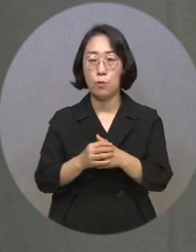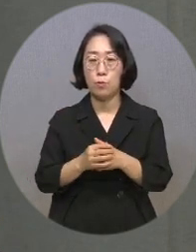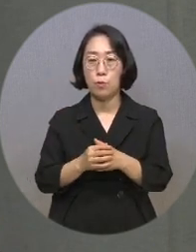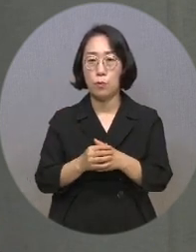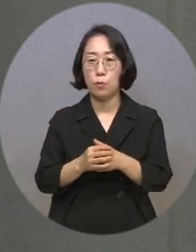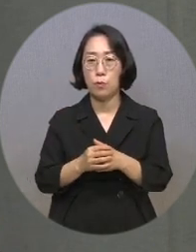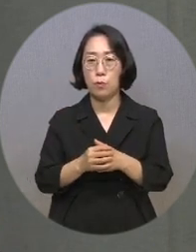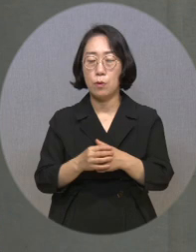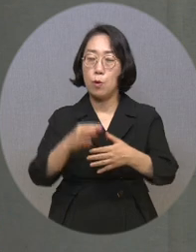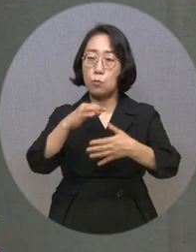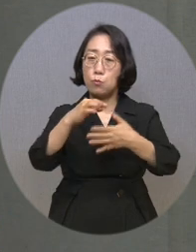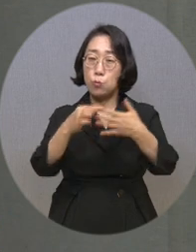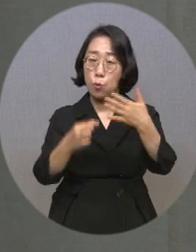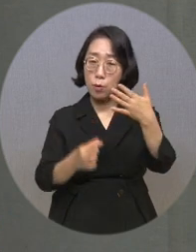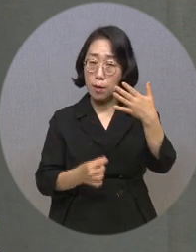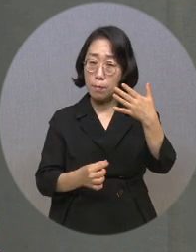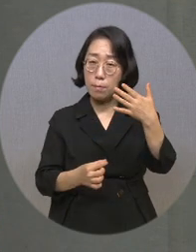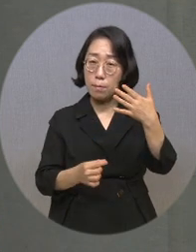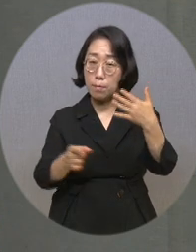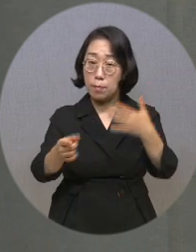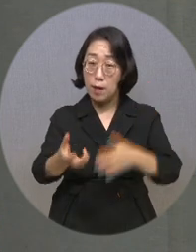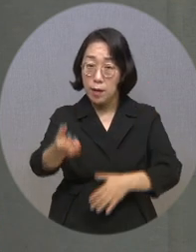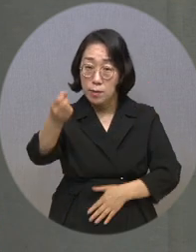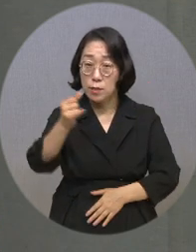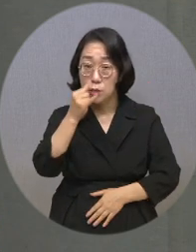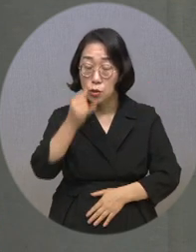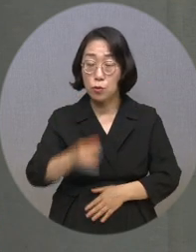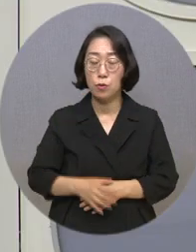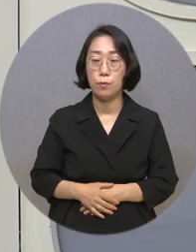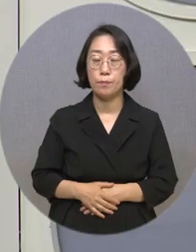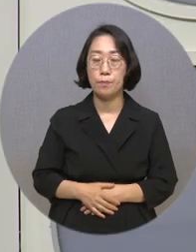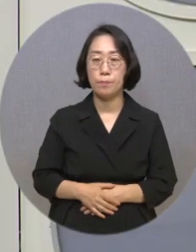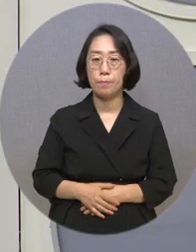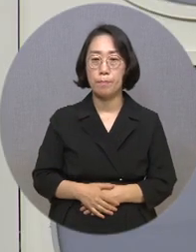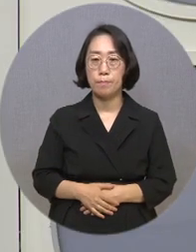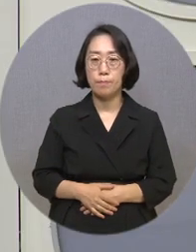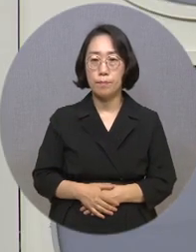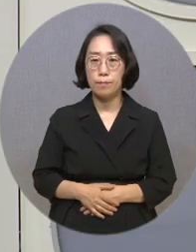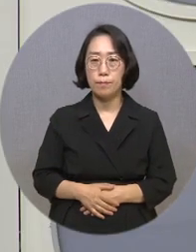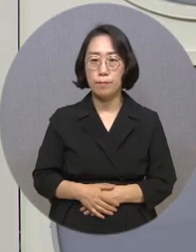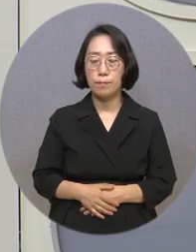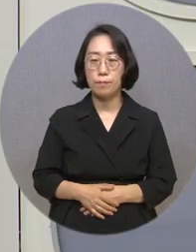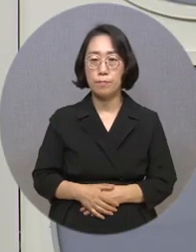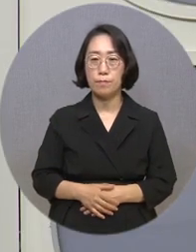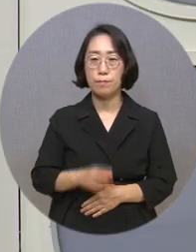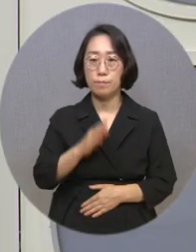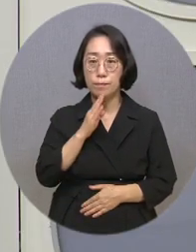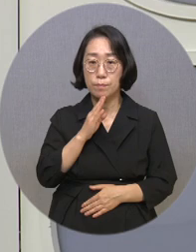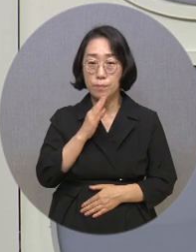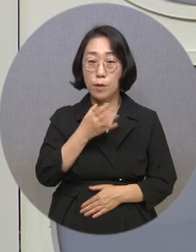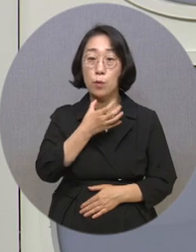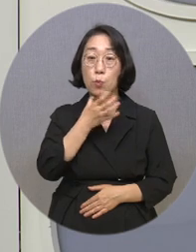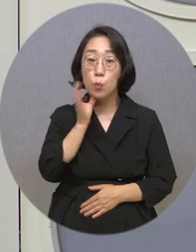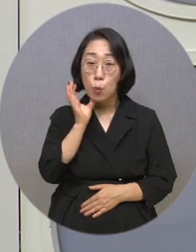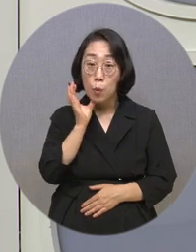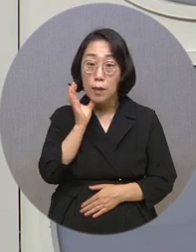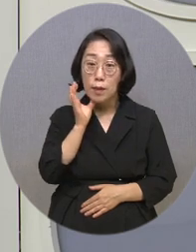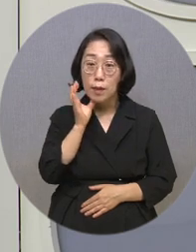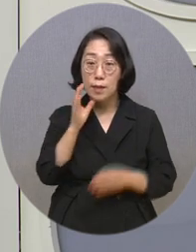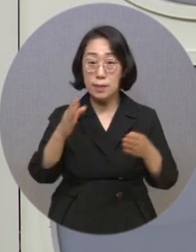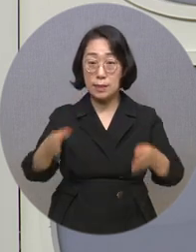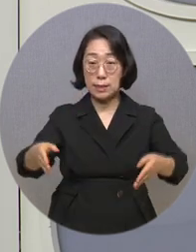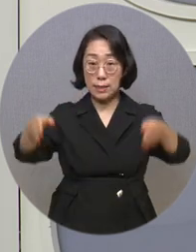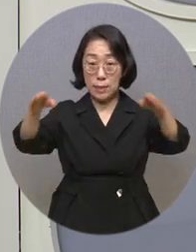이렇게 주어져 있습니까? 네. 이게 그냥 진짜 이게 노인시설을